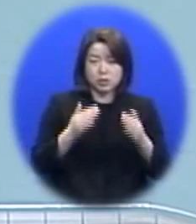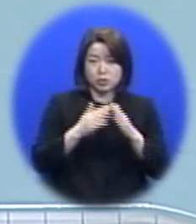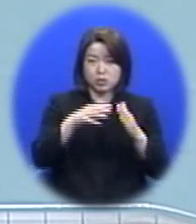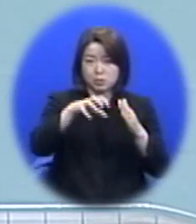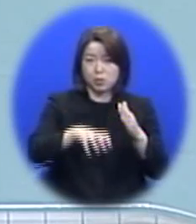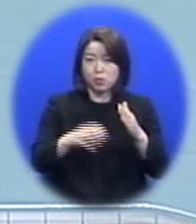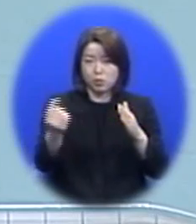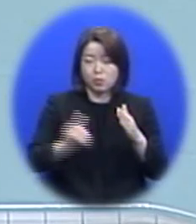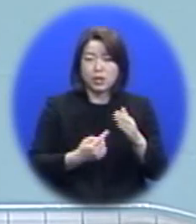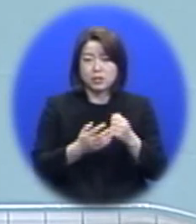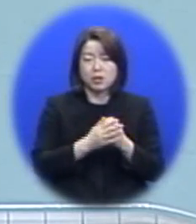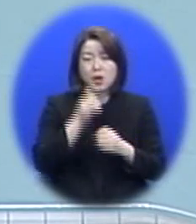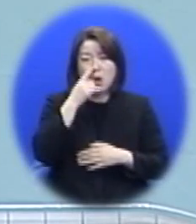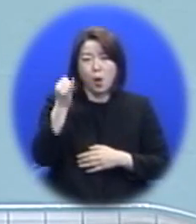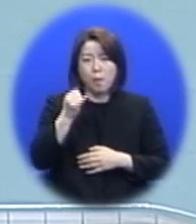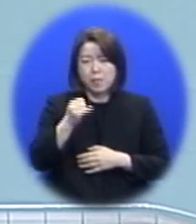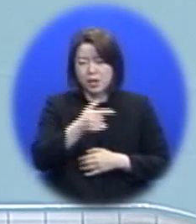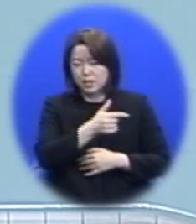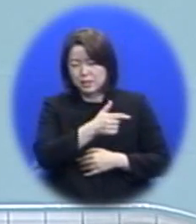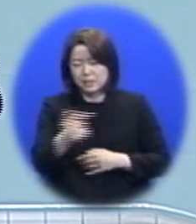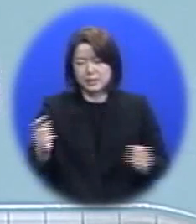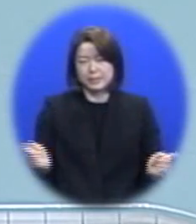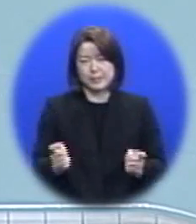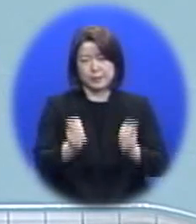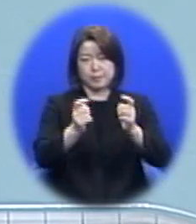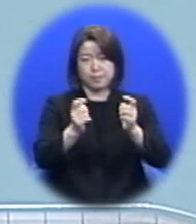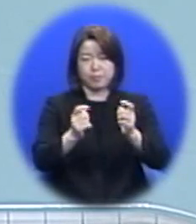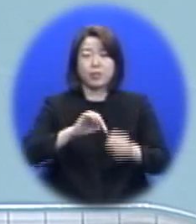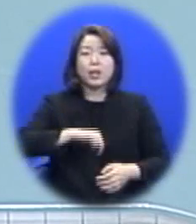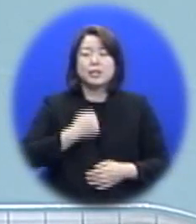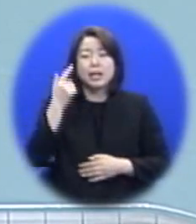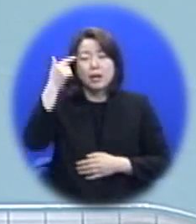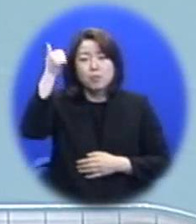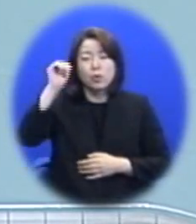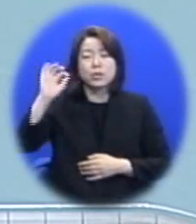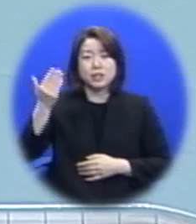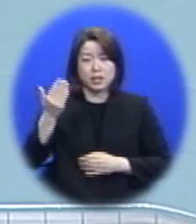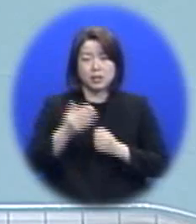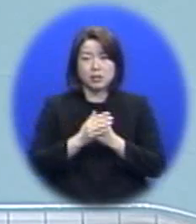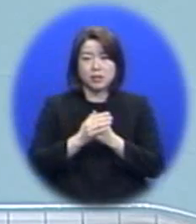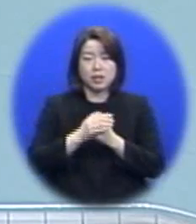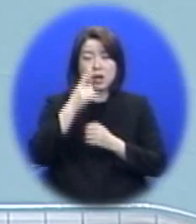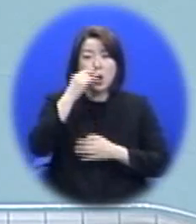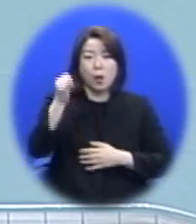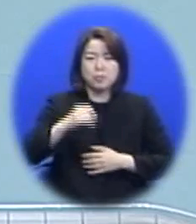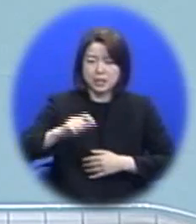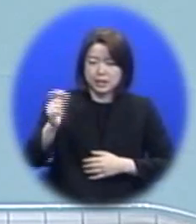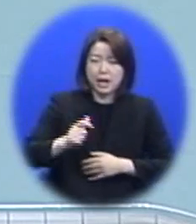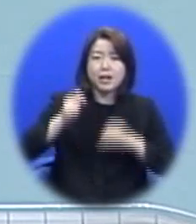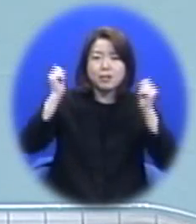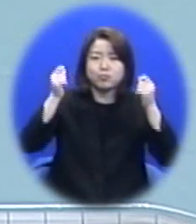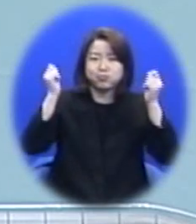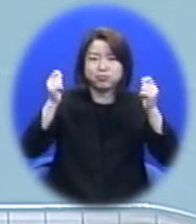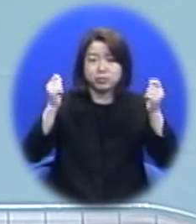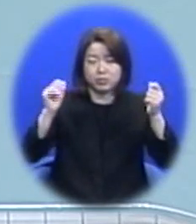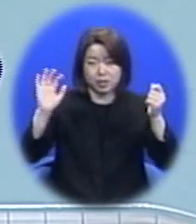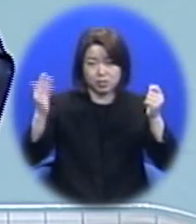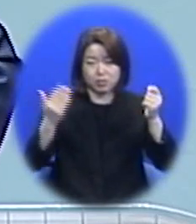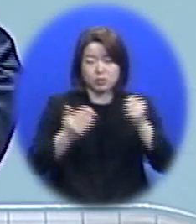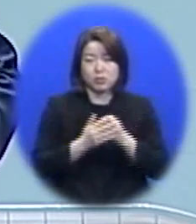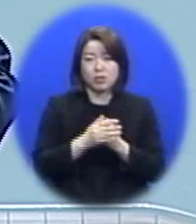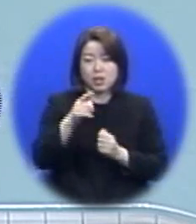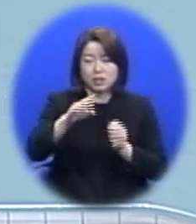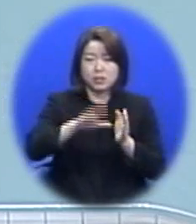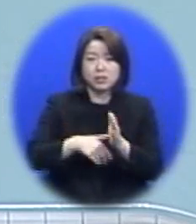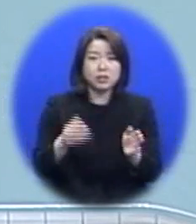대판 엄마랑 싸웠습니다. 자기는 목사가 돼야 되는데 엄마는 강한 무당이 되었습니다.